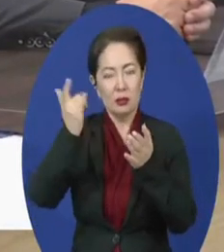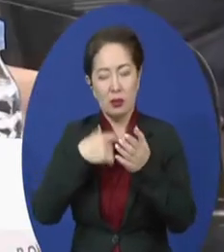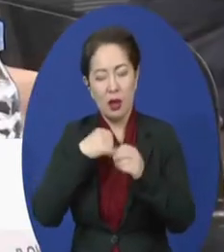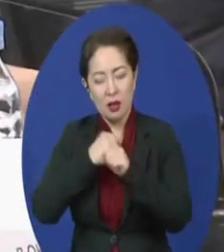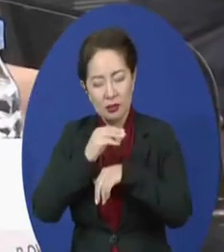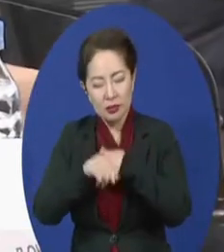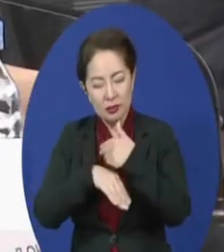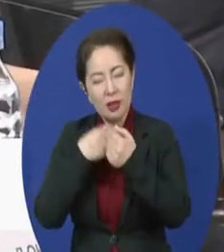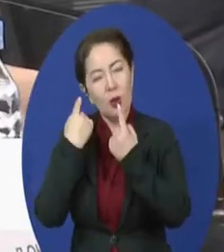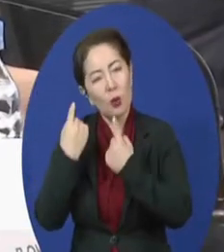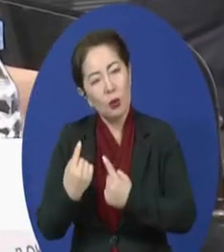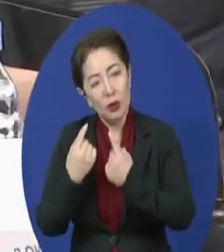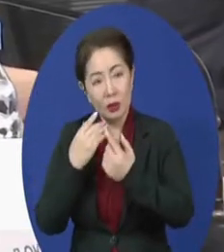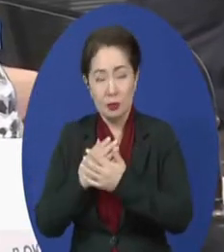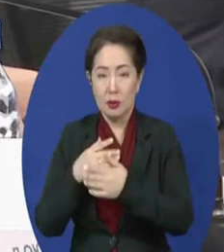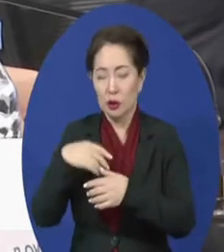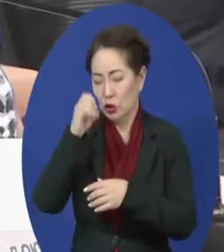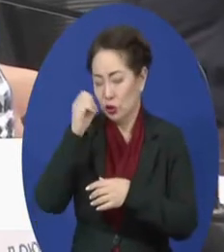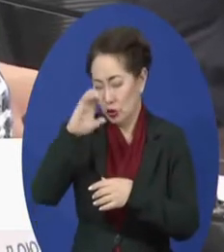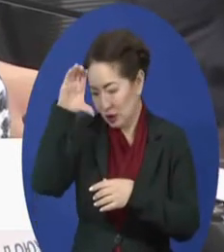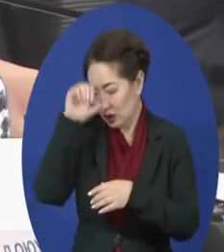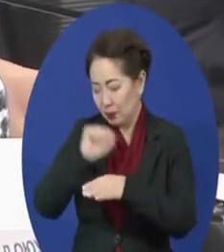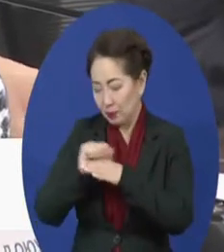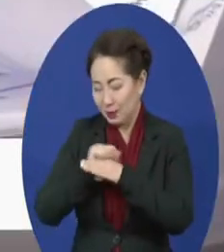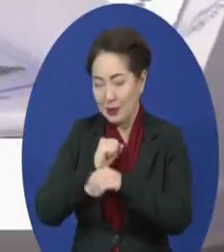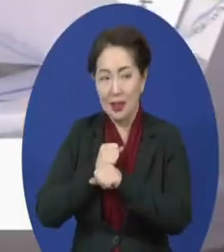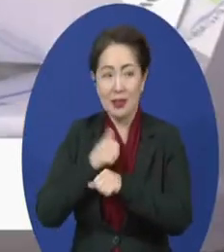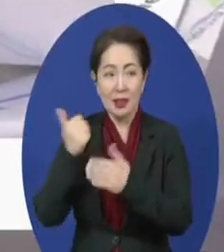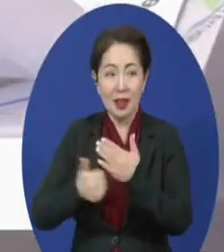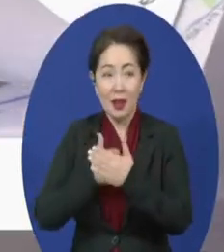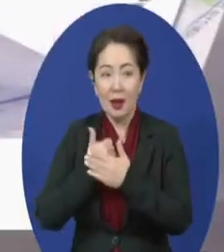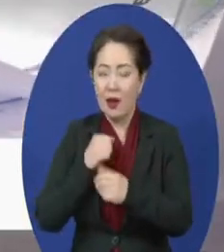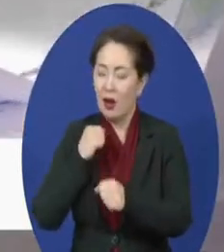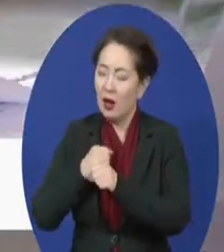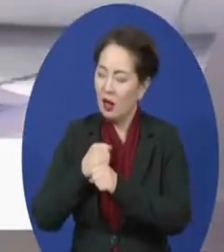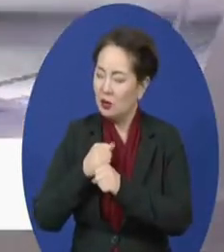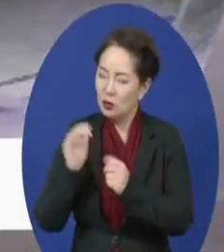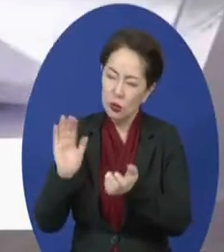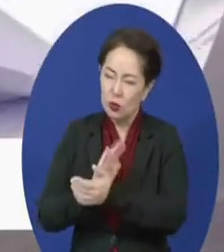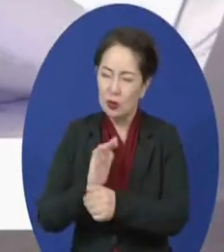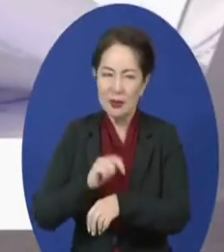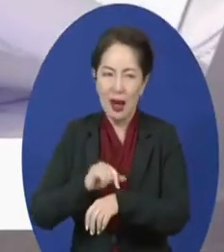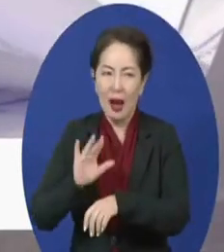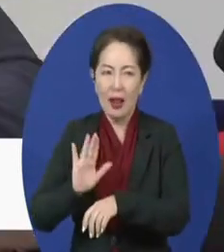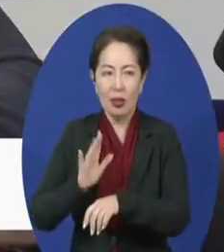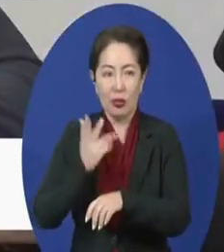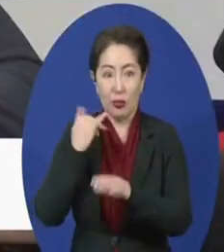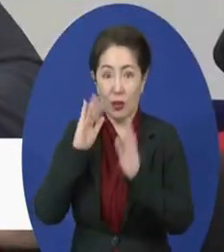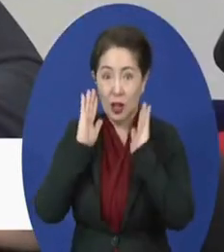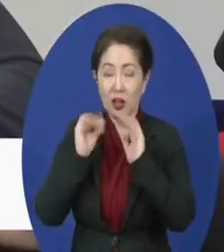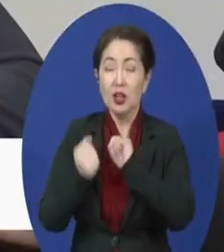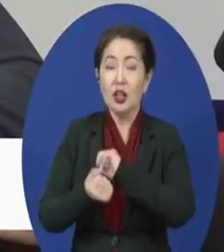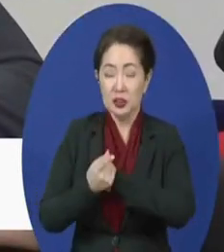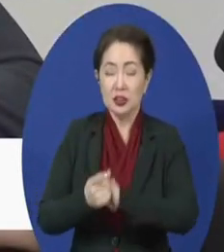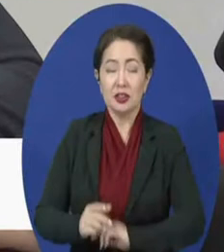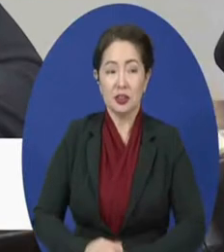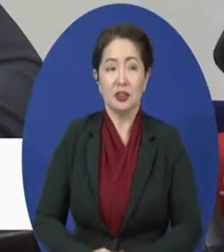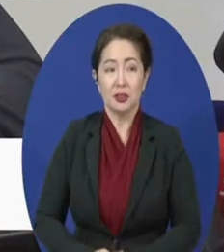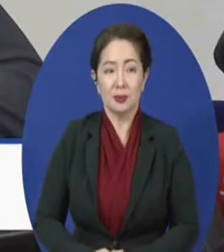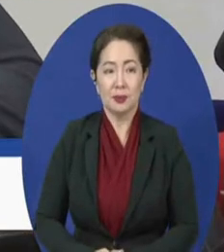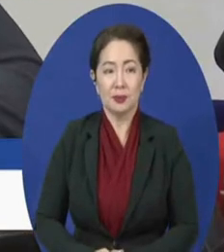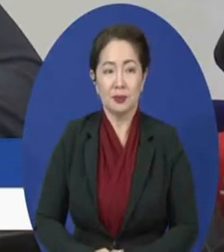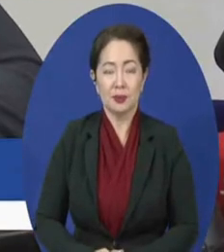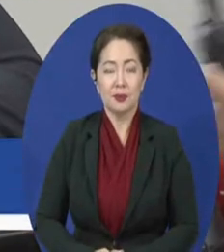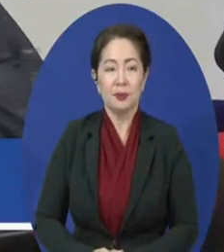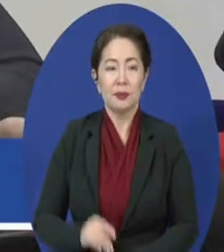хүлээлт байгаа юм. Монгол Улсын ерхий сайд бэлтгэл ажлыг хангаж үйл ажиллагаа эхлүүлэх тал дээр хугацаа алдахгүй байхыг онцолж байна. Бүтэн албатай бэлтгэл